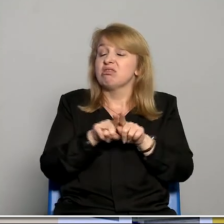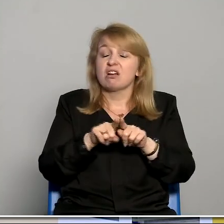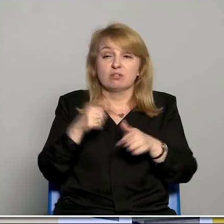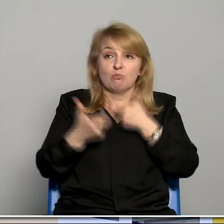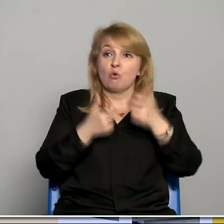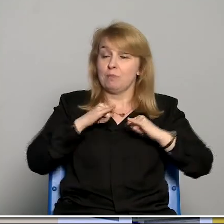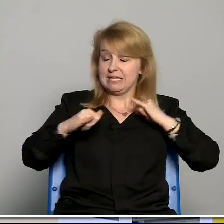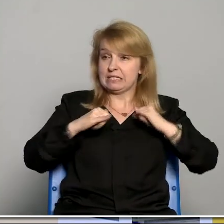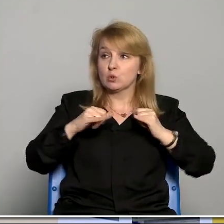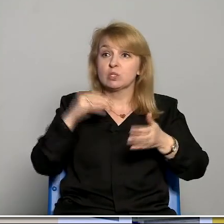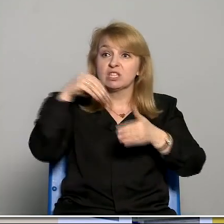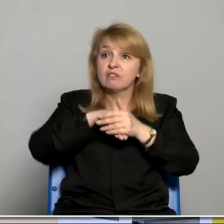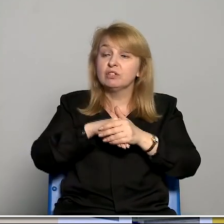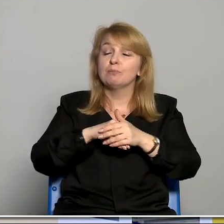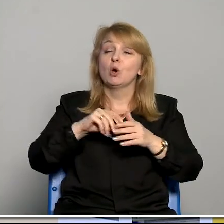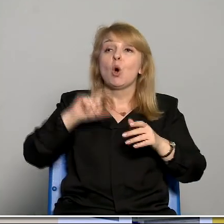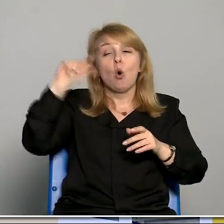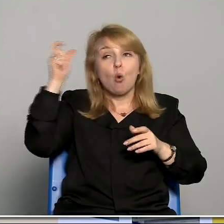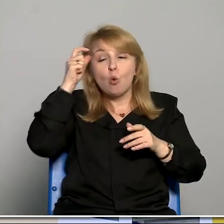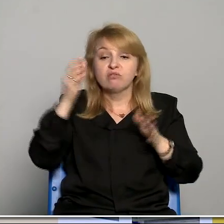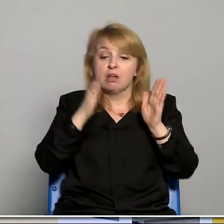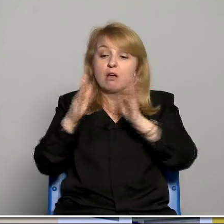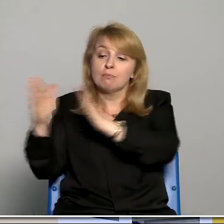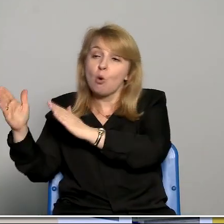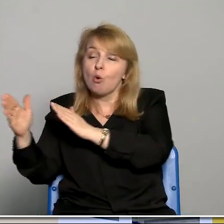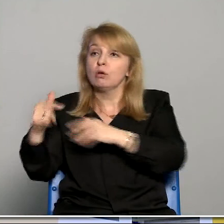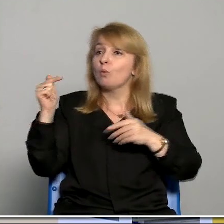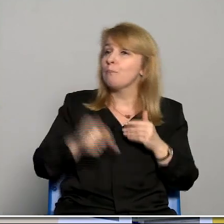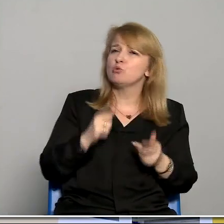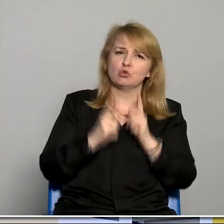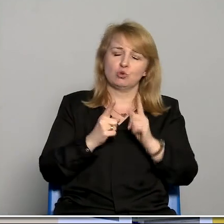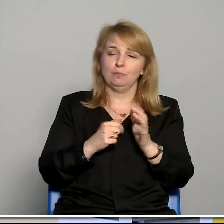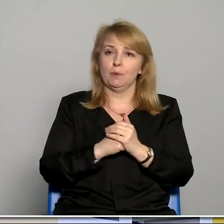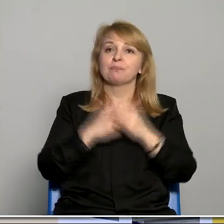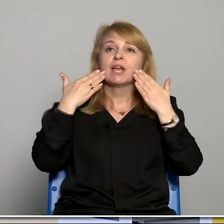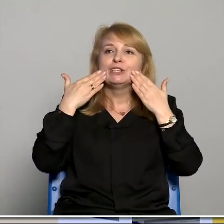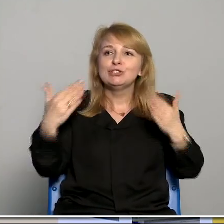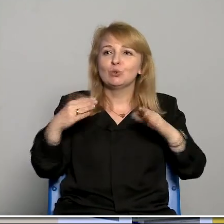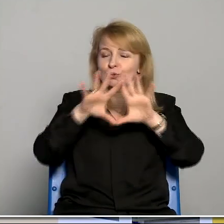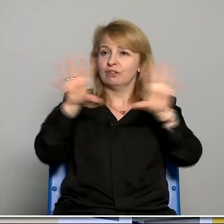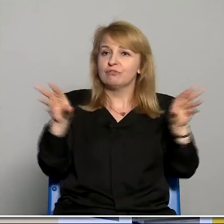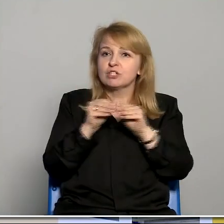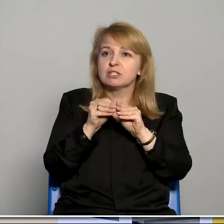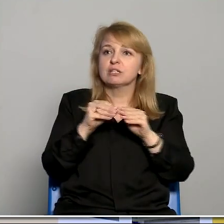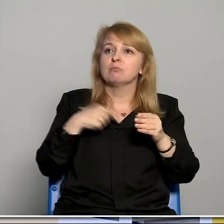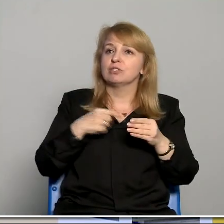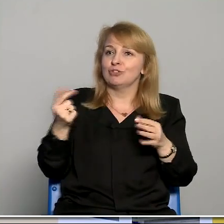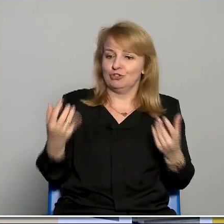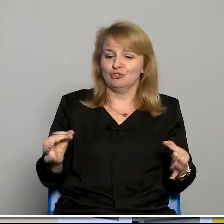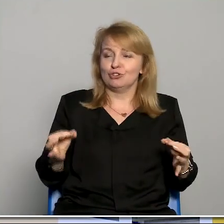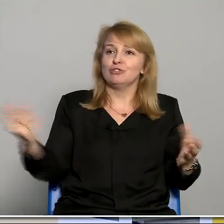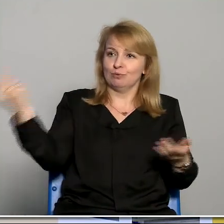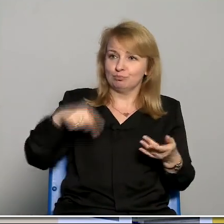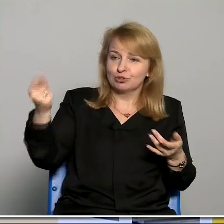zarządzają poszczególnymi RITami. Dziękuję wszystkim za tak liczne przybycie.